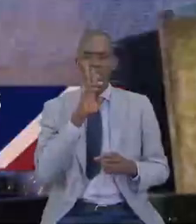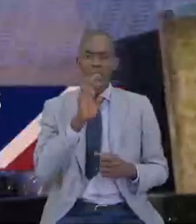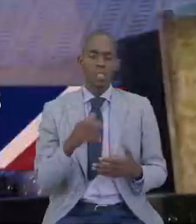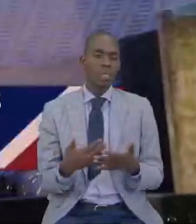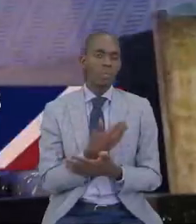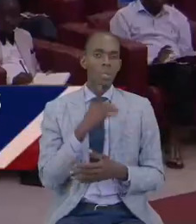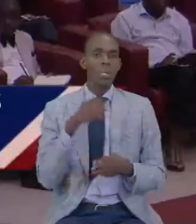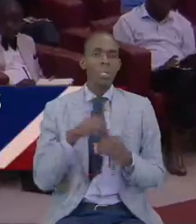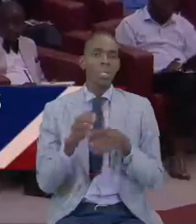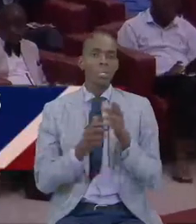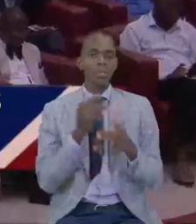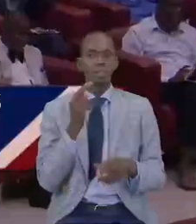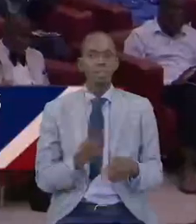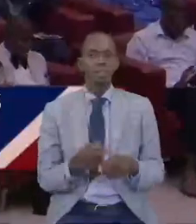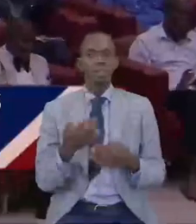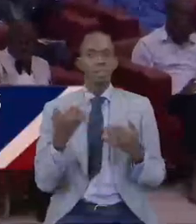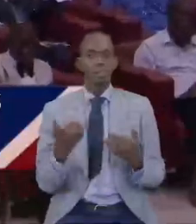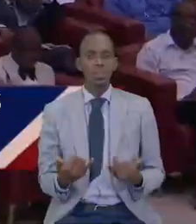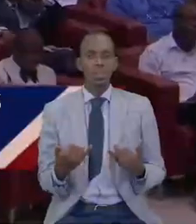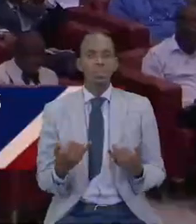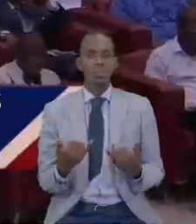rajeunie au nom de Jésus.